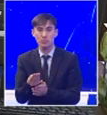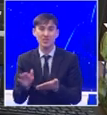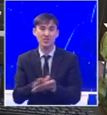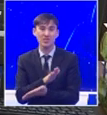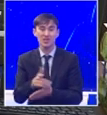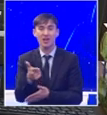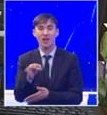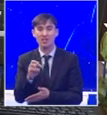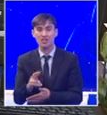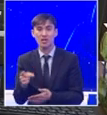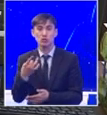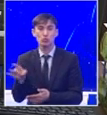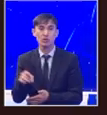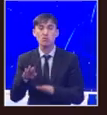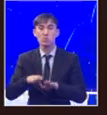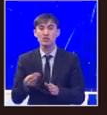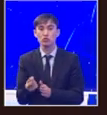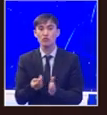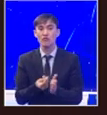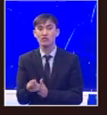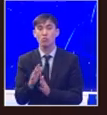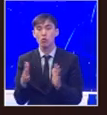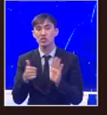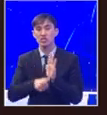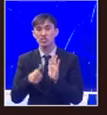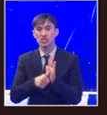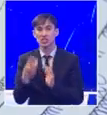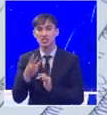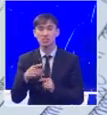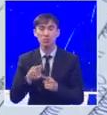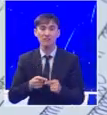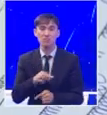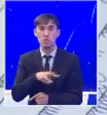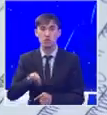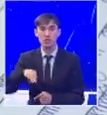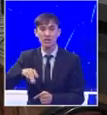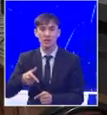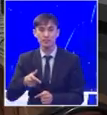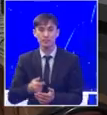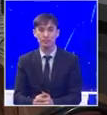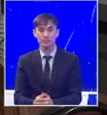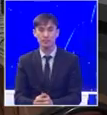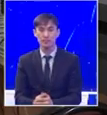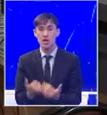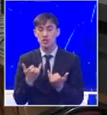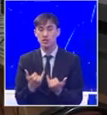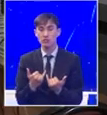из республиканского и местного бюджетов выделено более 63,5 миллионов тенге. Сегодня